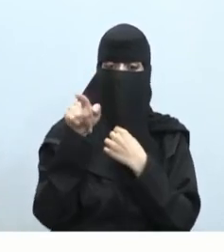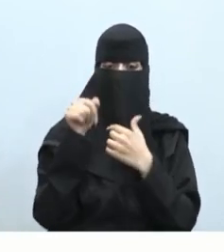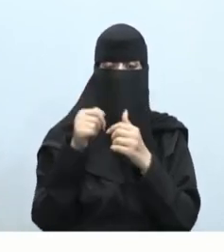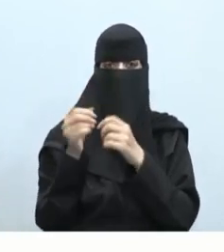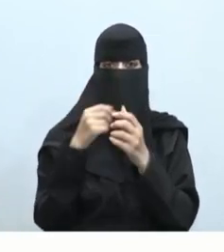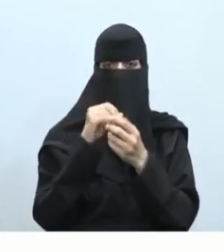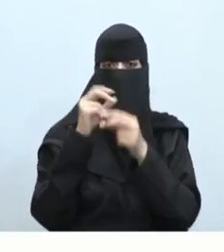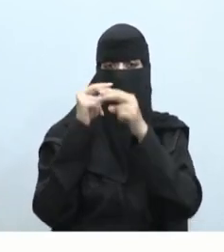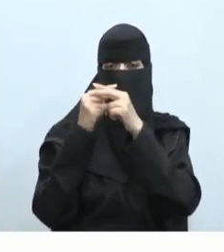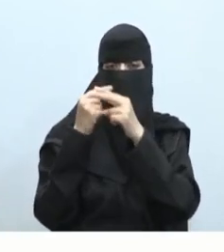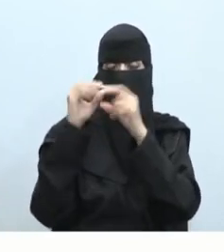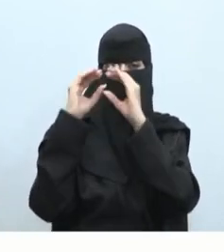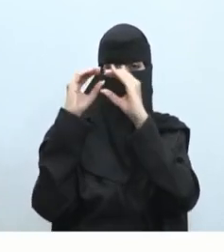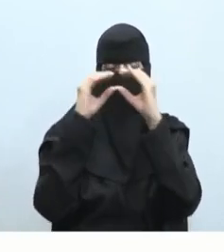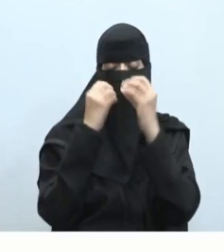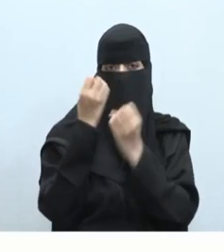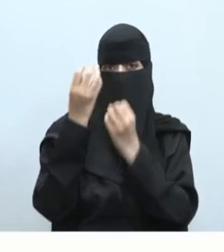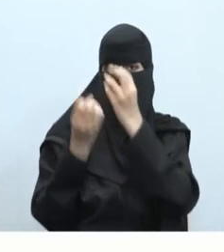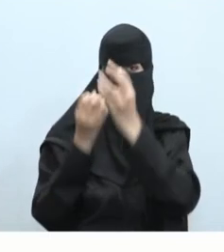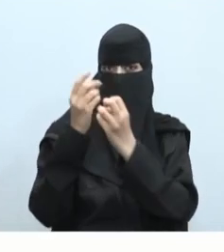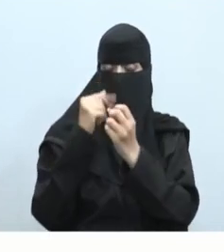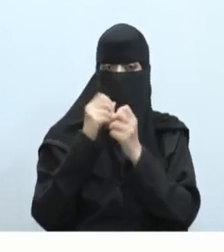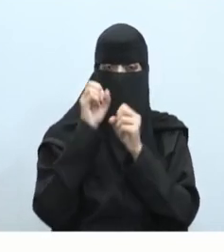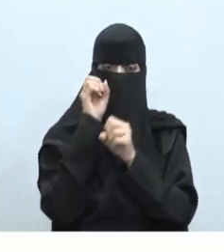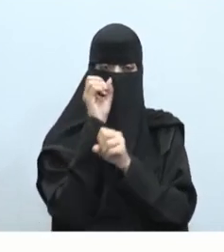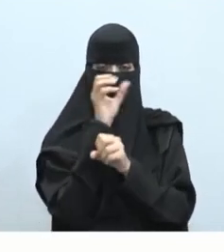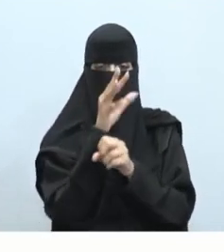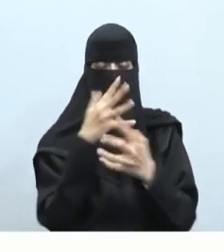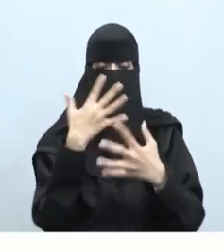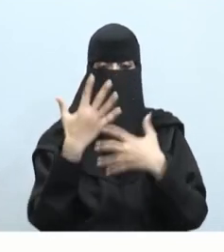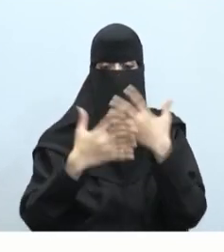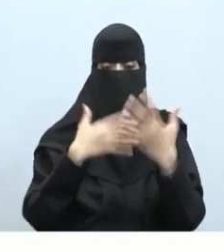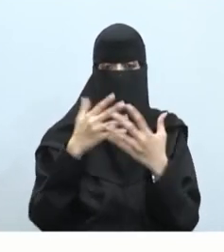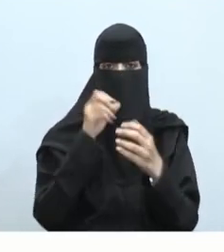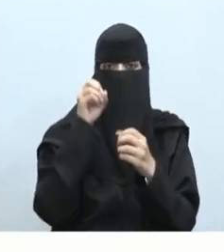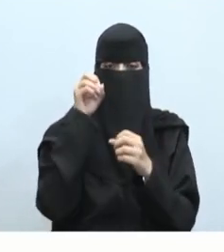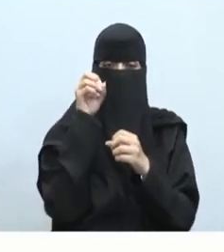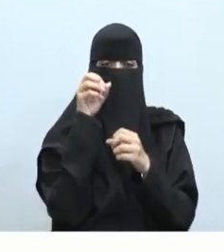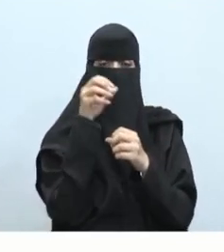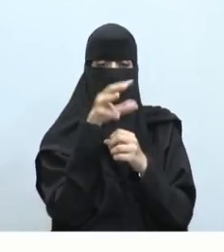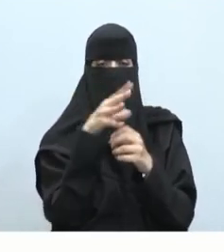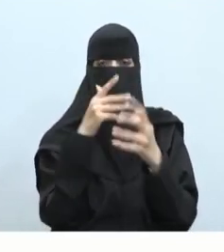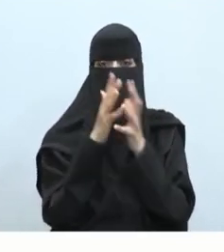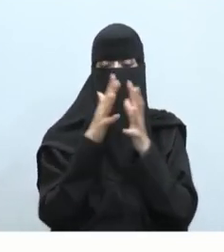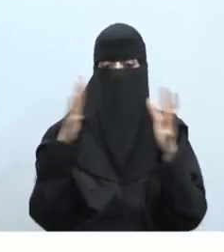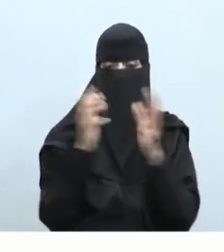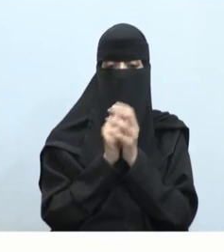عباره عن مواد ملتهبه تنبعث منها طاقه اشعاعيه كبيره